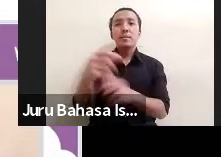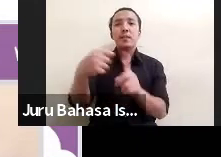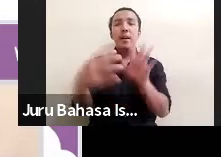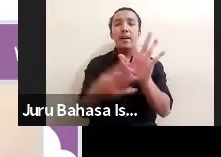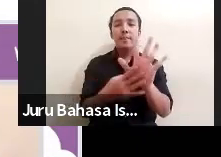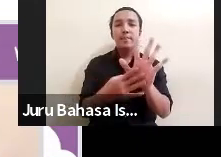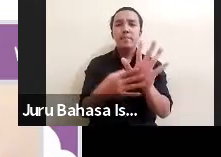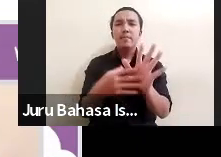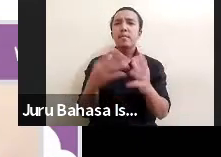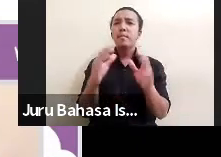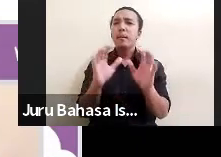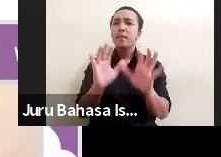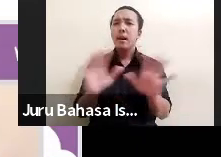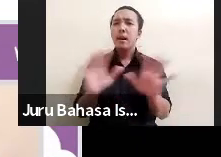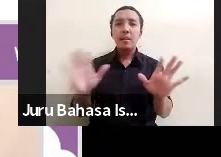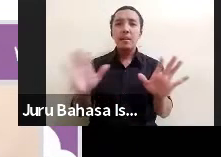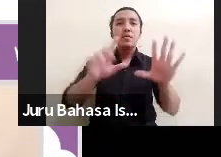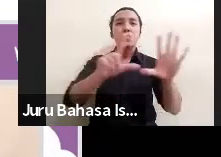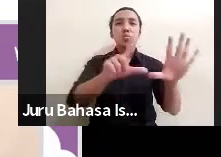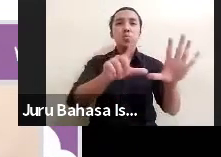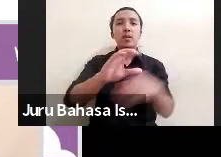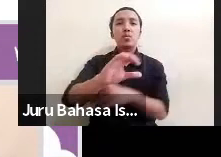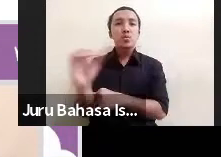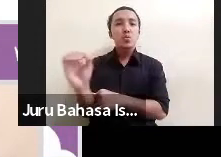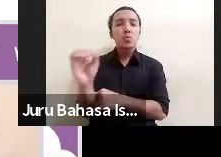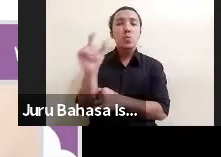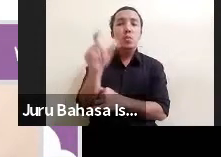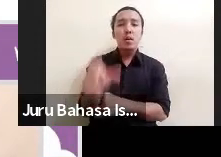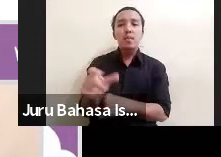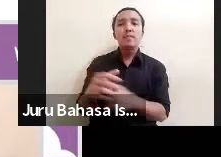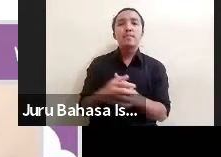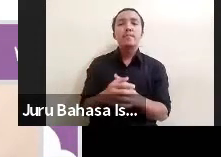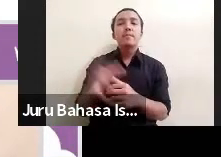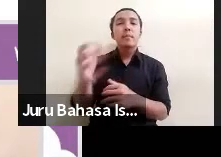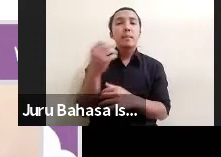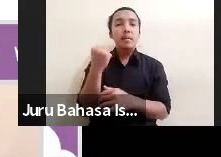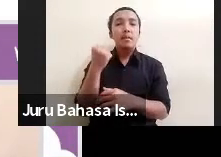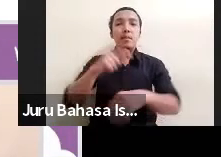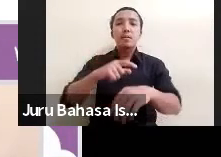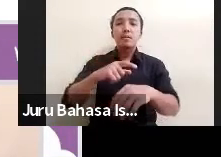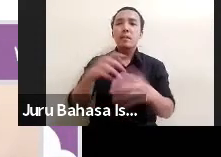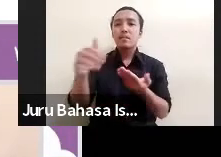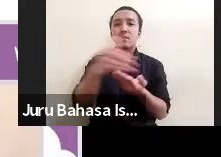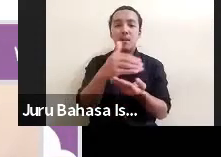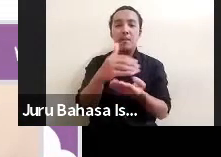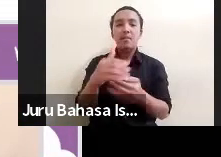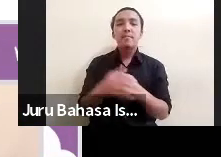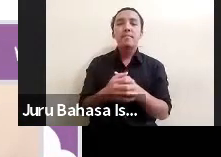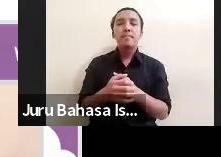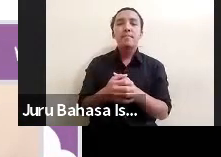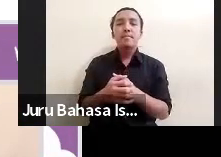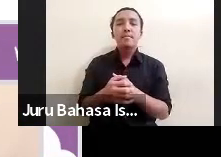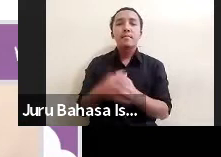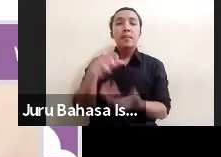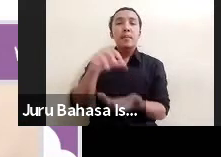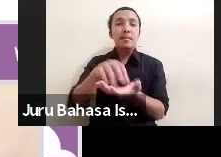700 orang, dan itu ngambil datanya di data tunggal itu, Pak. Data tunggal. Mohon izin, waktunya tinggal 2 menit lagi. Di Babeda.